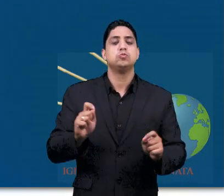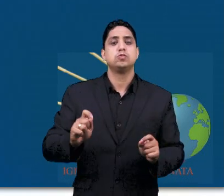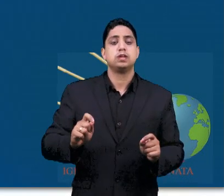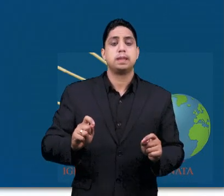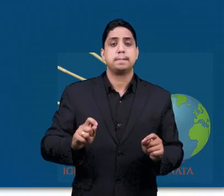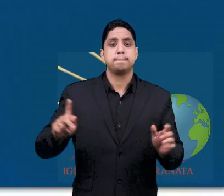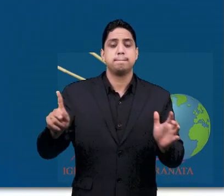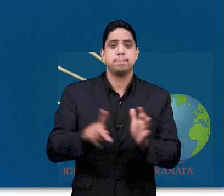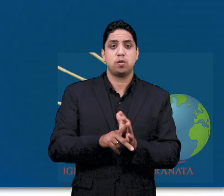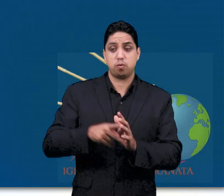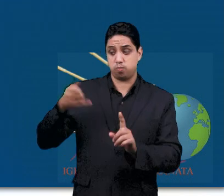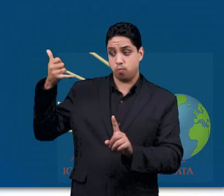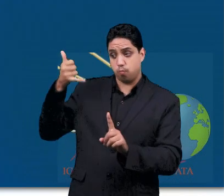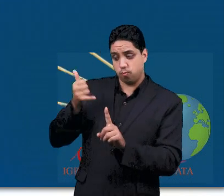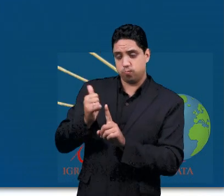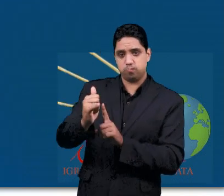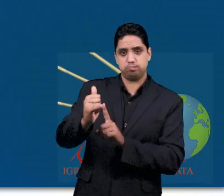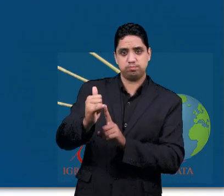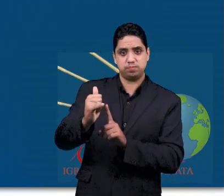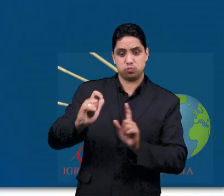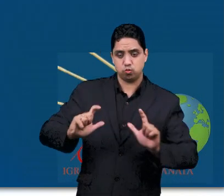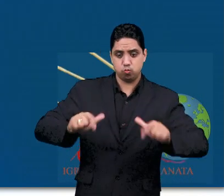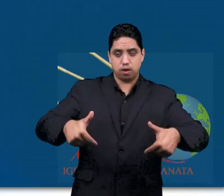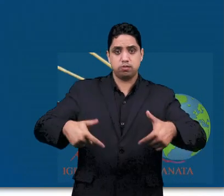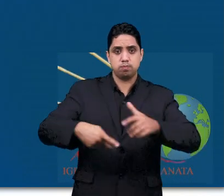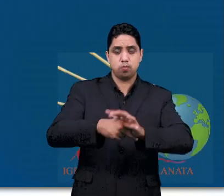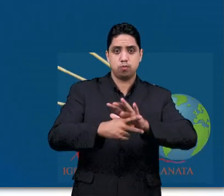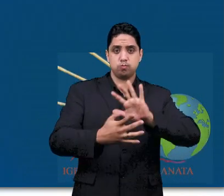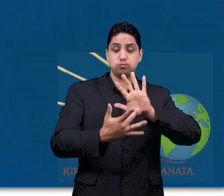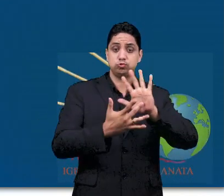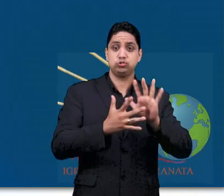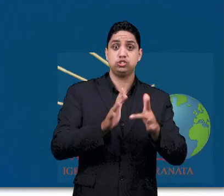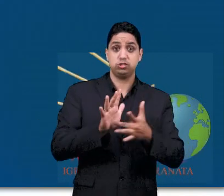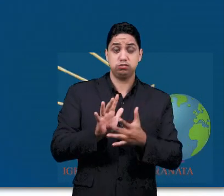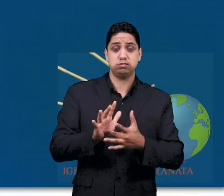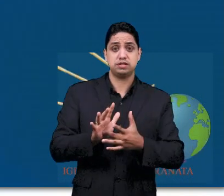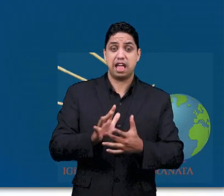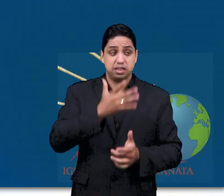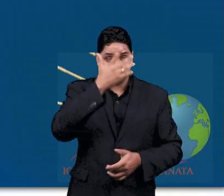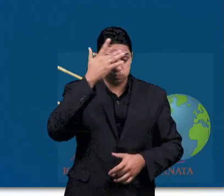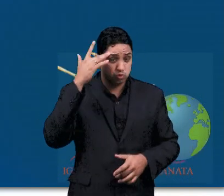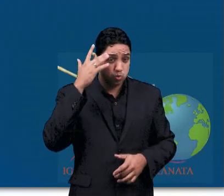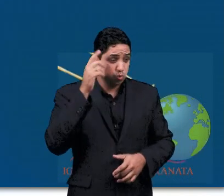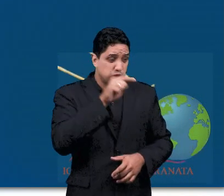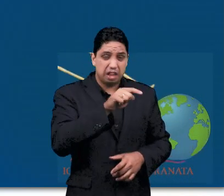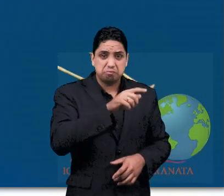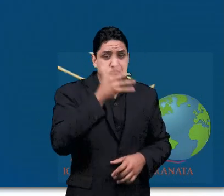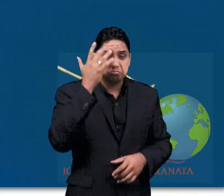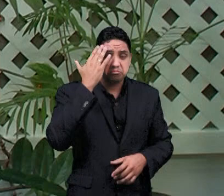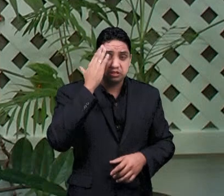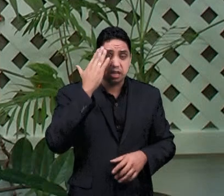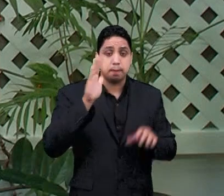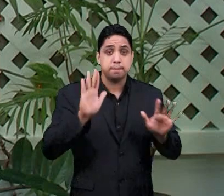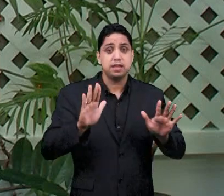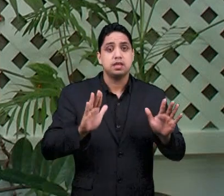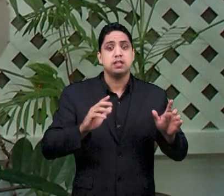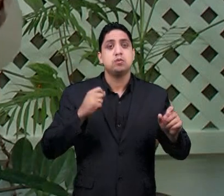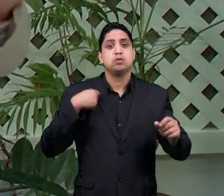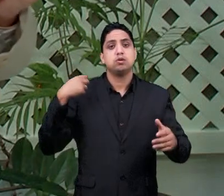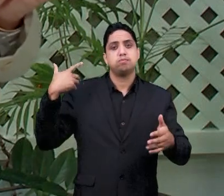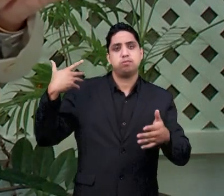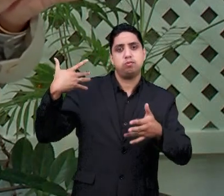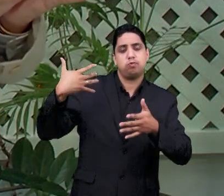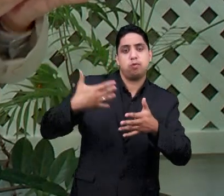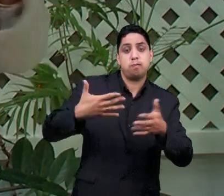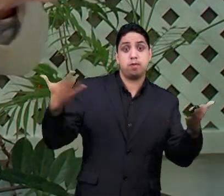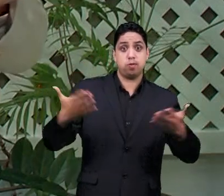serait prophétisé dans ses actes. Les personnes ne comprenaient pas, mais cela s'adressait